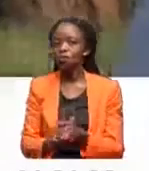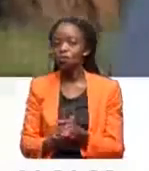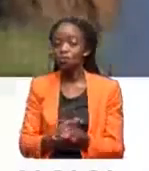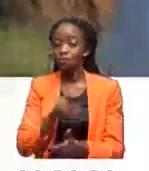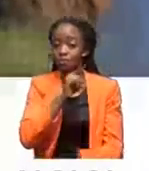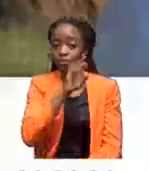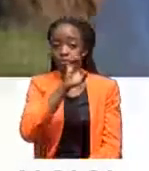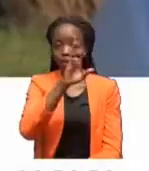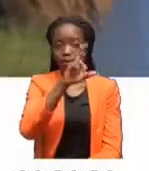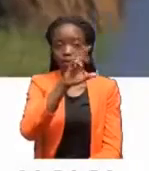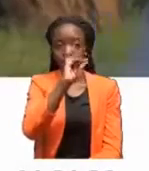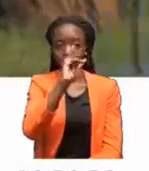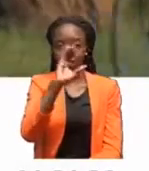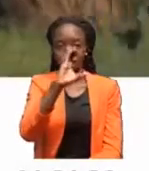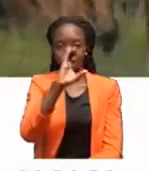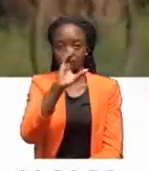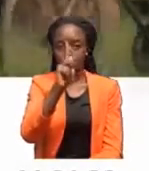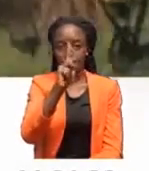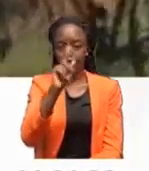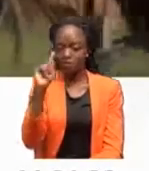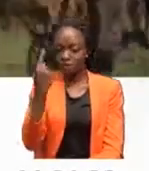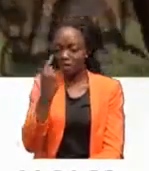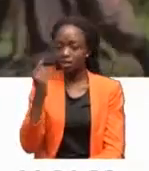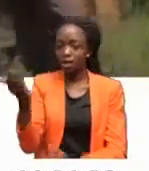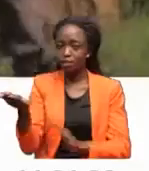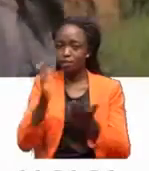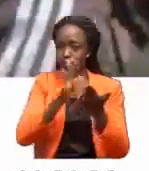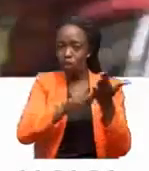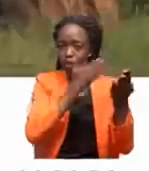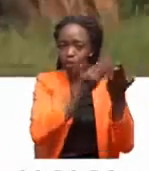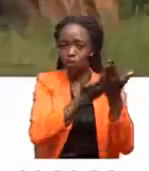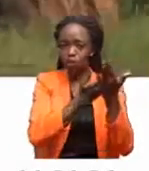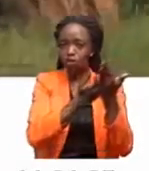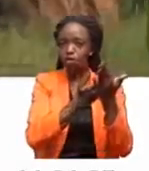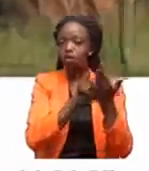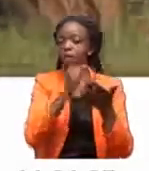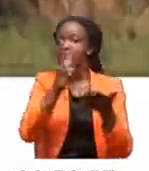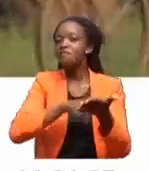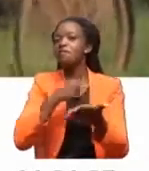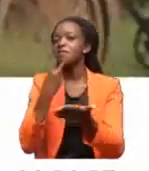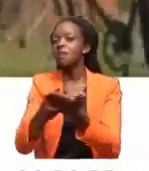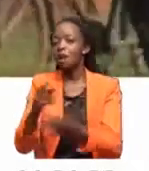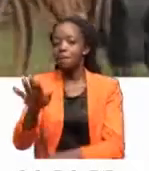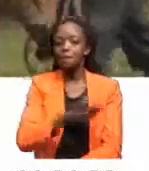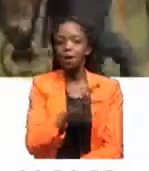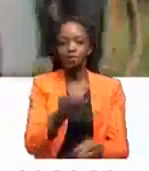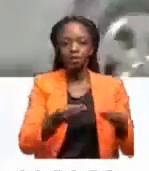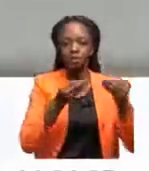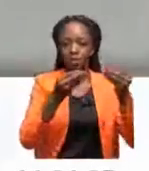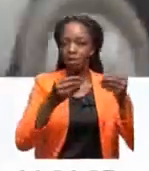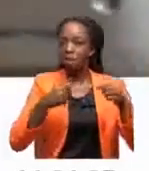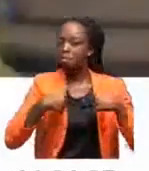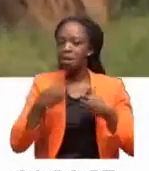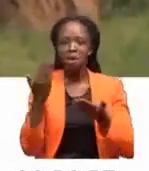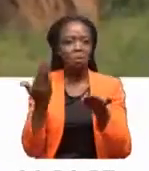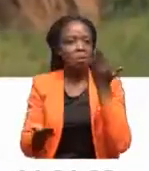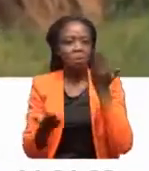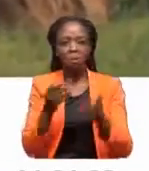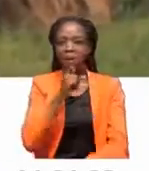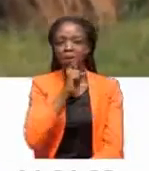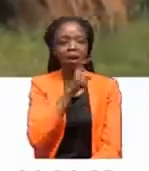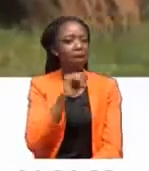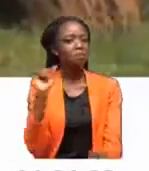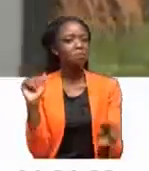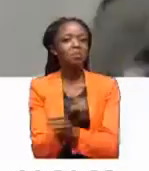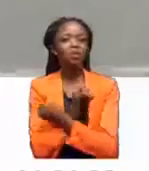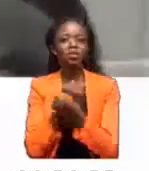Mwangale alioleta impeachment ya kwanza akashindwa kupeleka kwenye bunge, mimi hawezi nikombea na Eric. Mimi